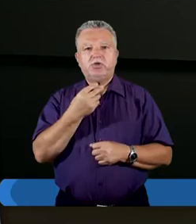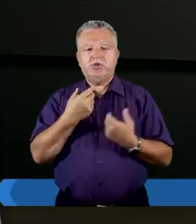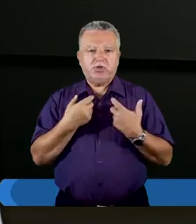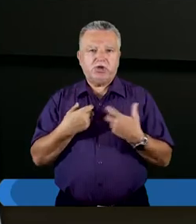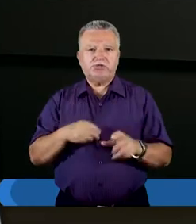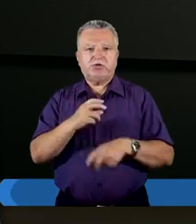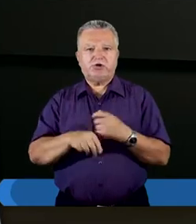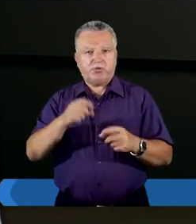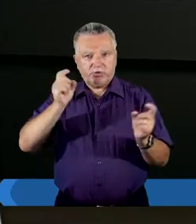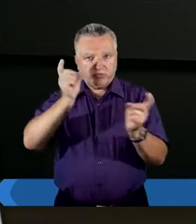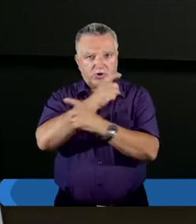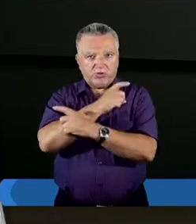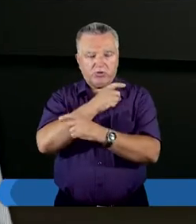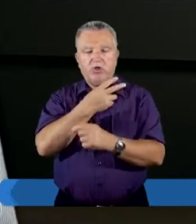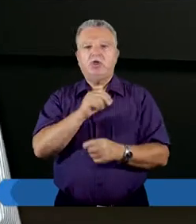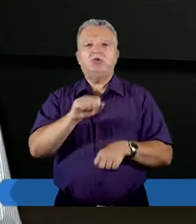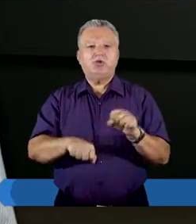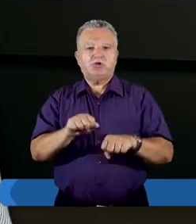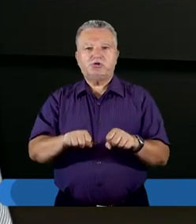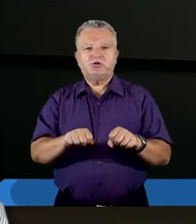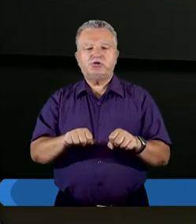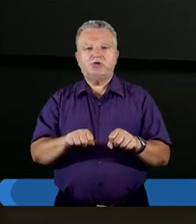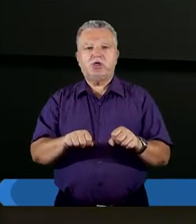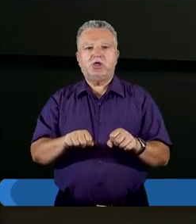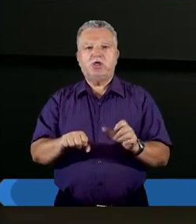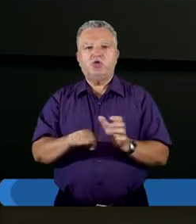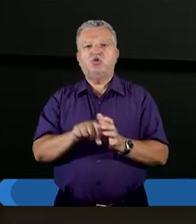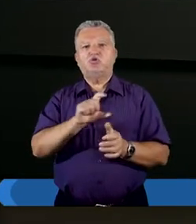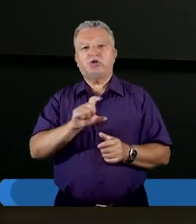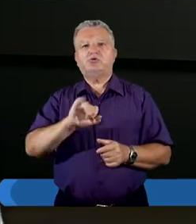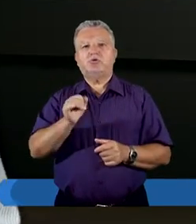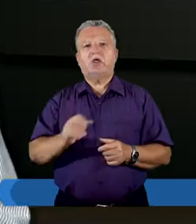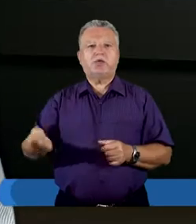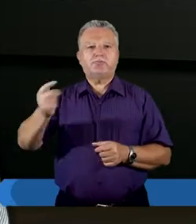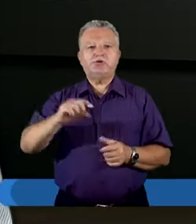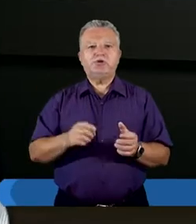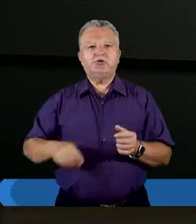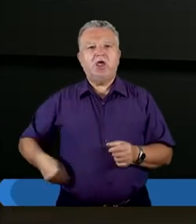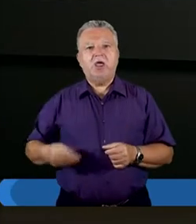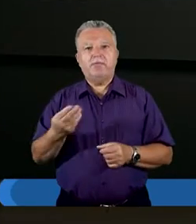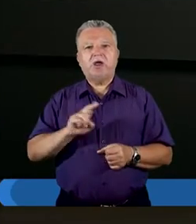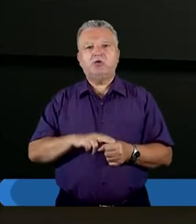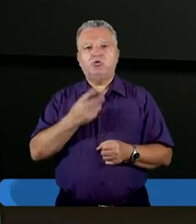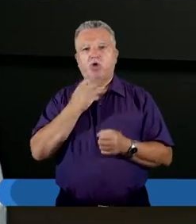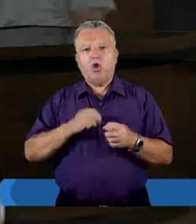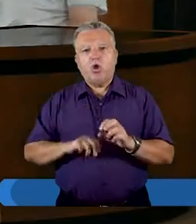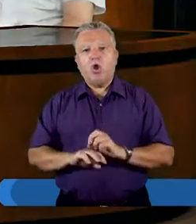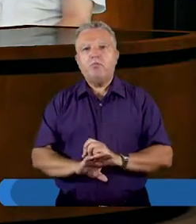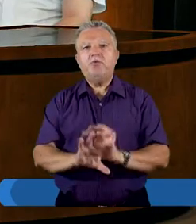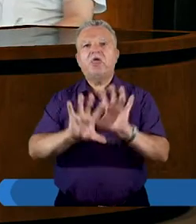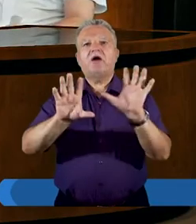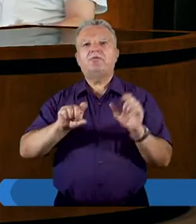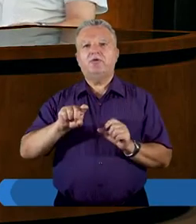błędu, to nie sądźcie. Nie sądźcie przed czasem, dopóki nie przyjdzie Pan, który ujawni to, co ukryte w ciemnościach.